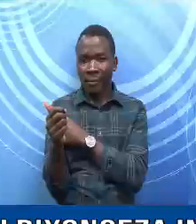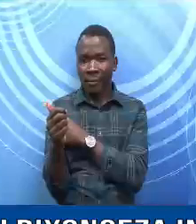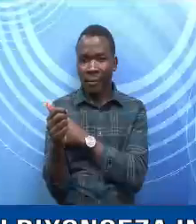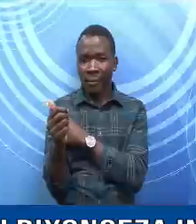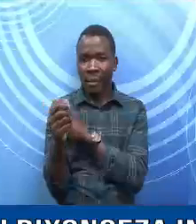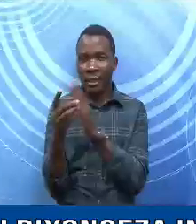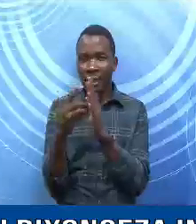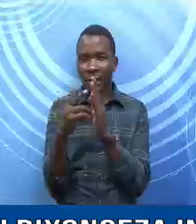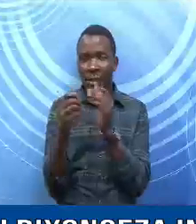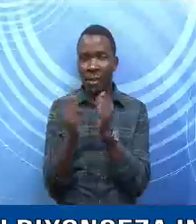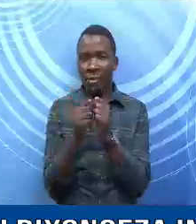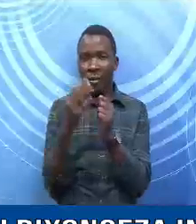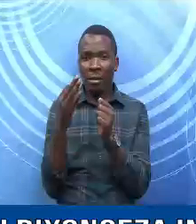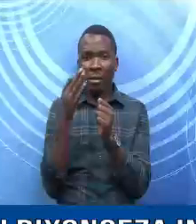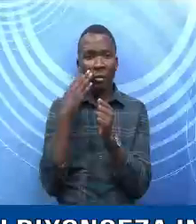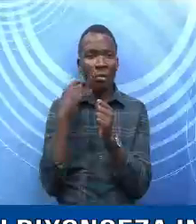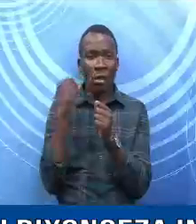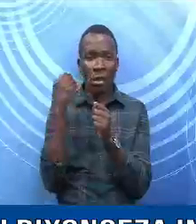Tariki 16 Mata